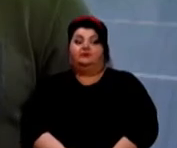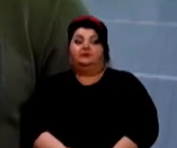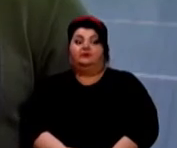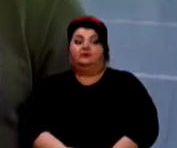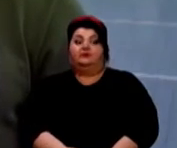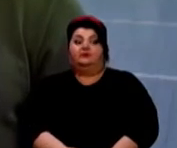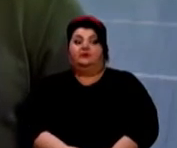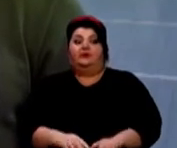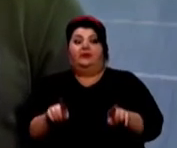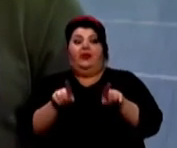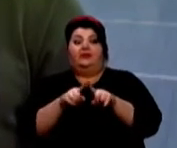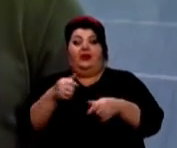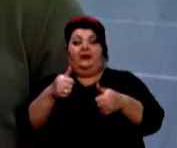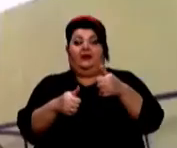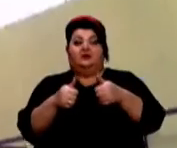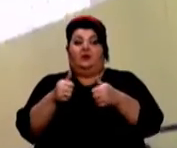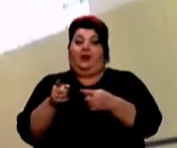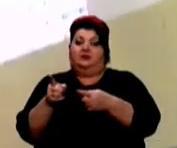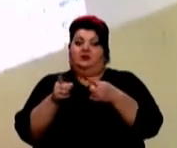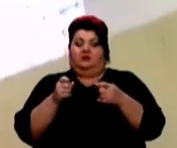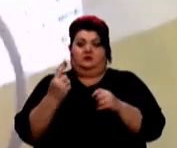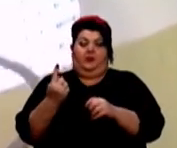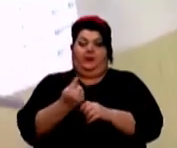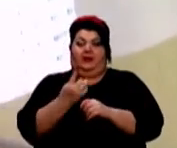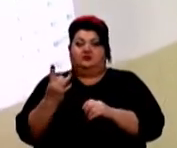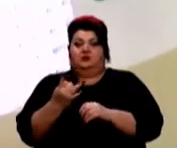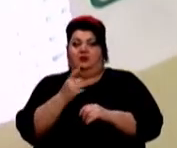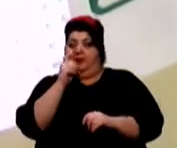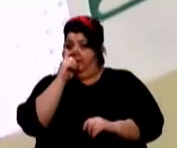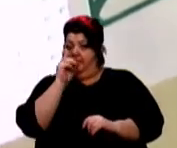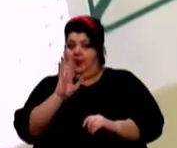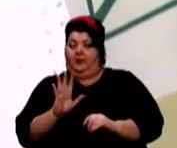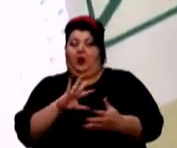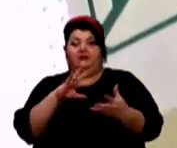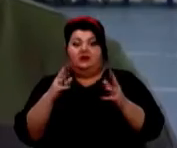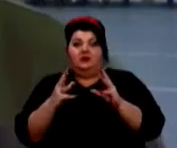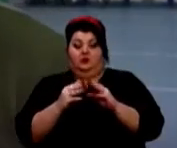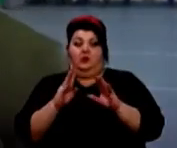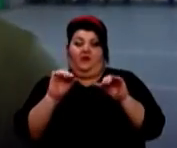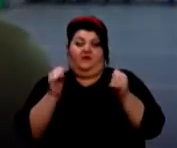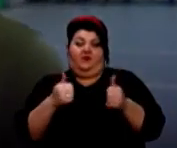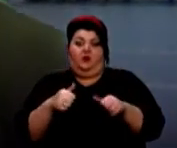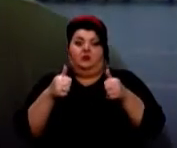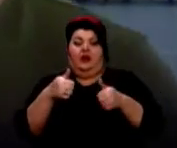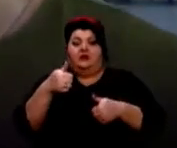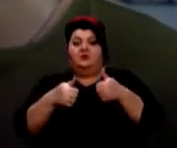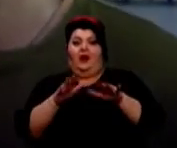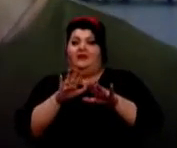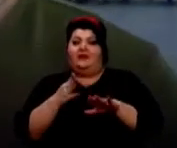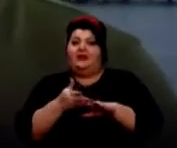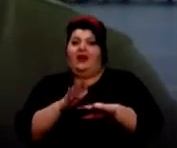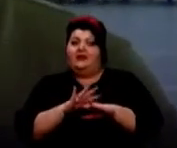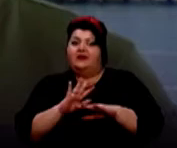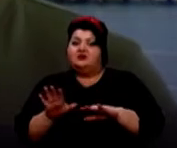До таких змагань залучились перший раз. Доволі непоганий результат в формі. Змагання взагалі не тяжкі. Тяжко те,